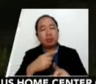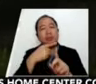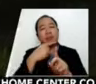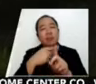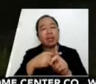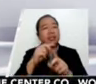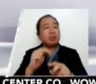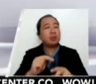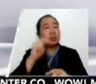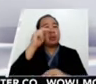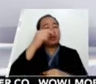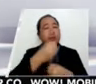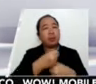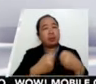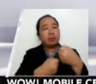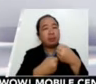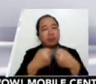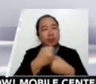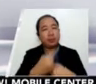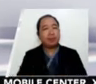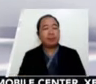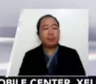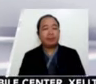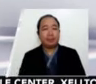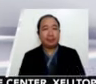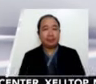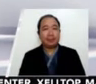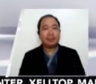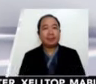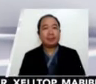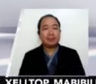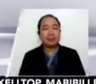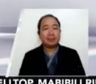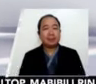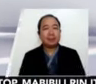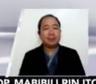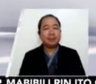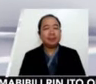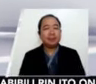Emil. Maraming salamat, Gestoni Humamil ng GMA Regional TV.